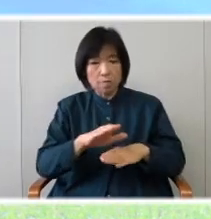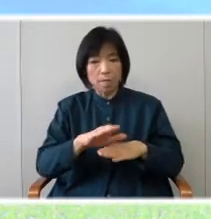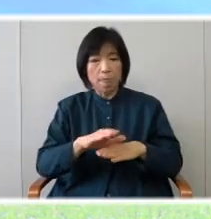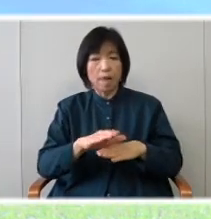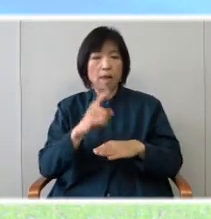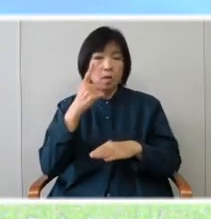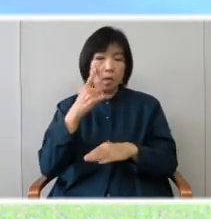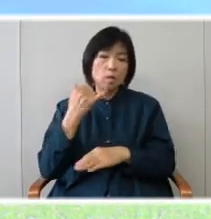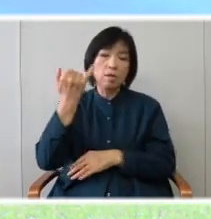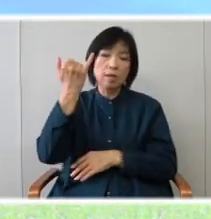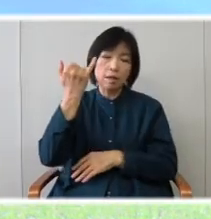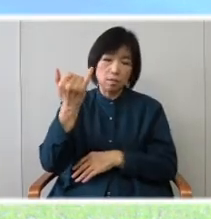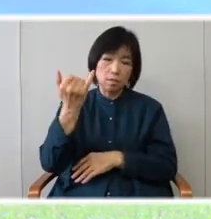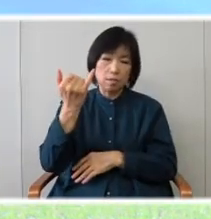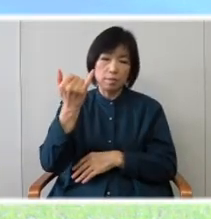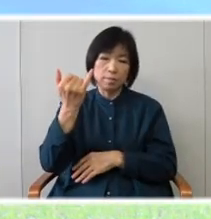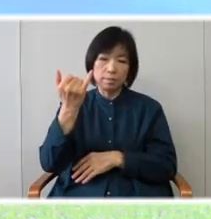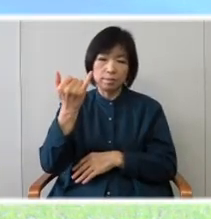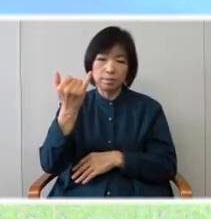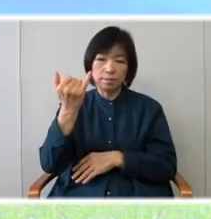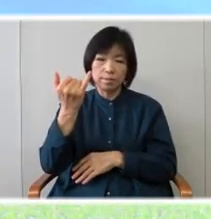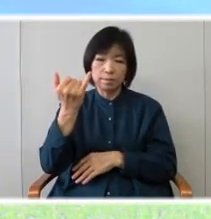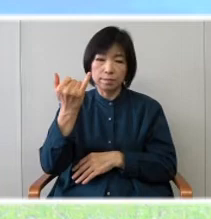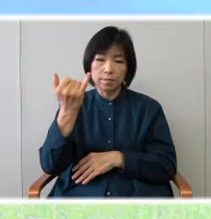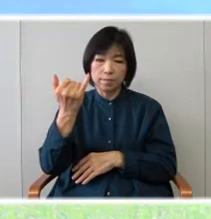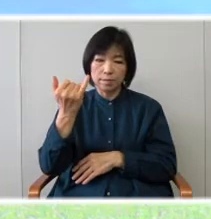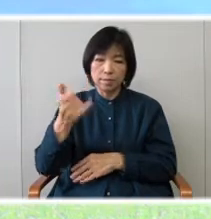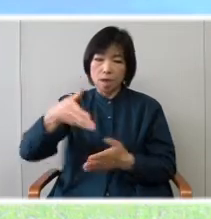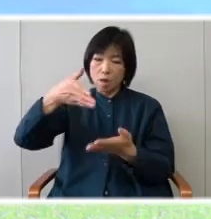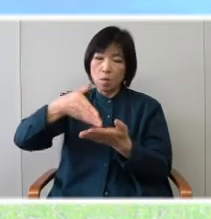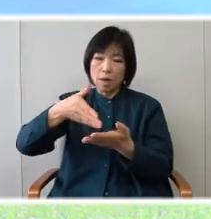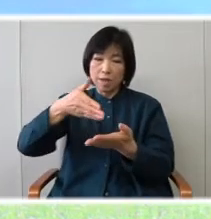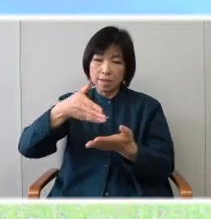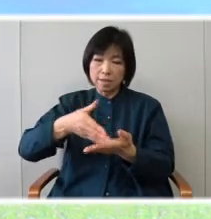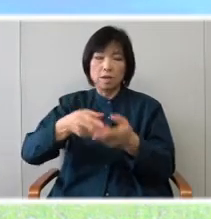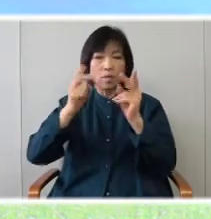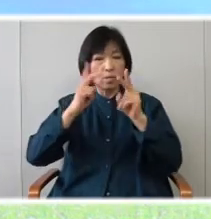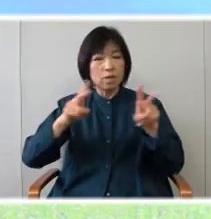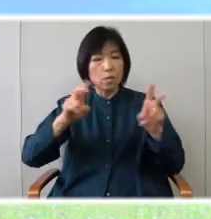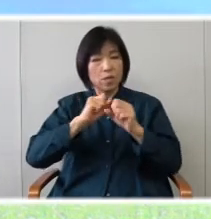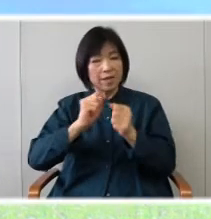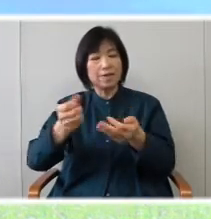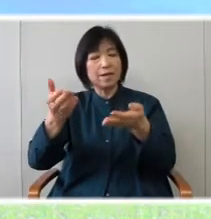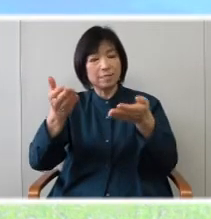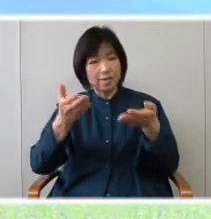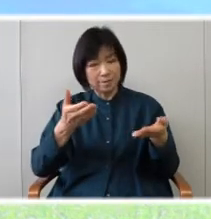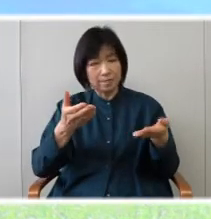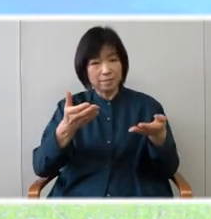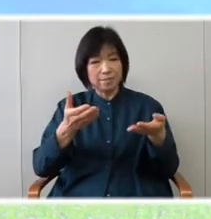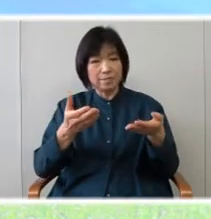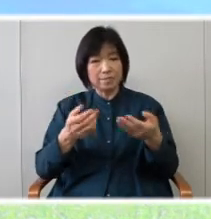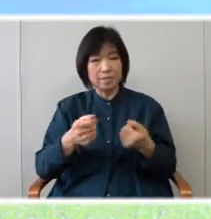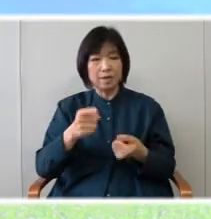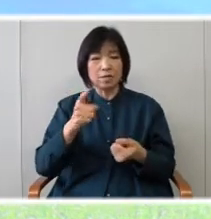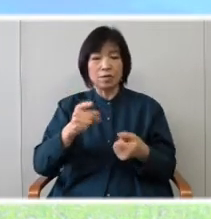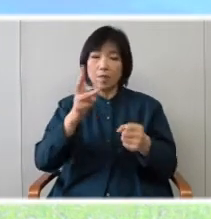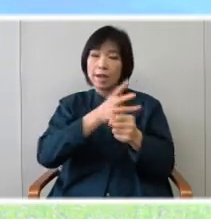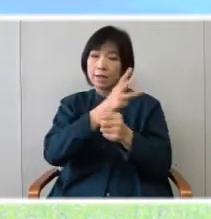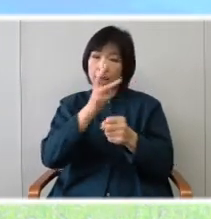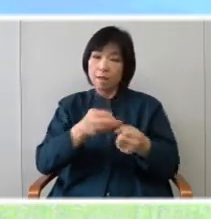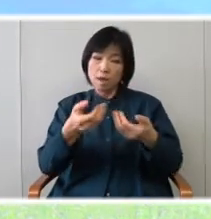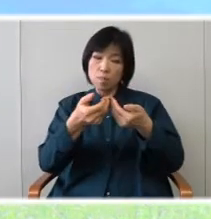護者の方に話をしてくれるということであります。これも3年ぶりです